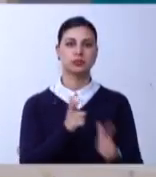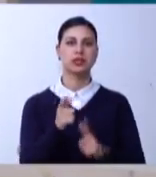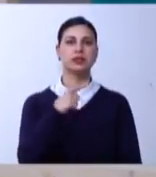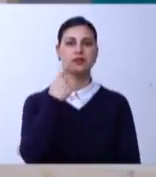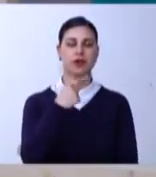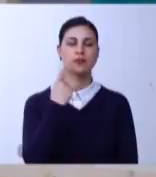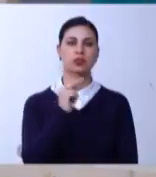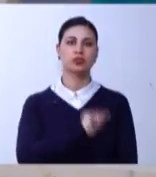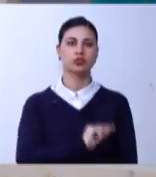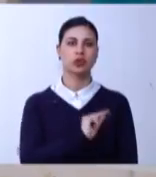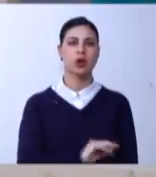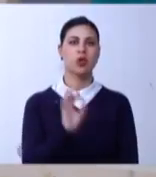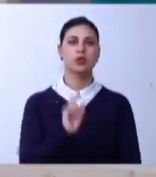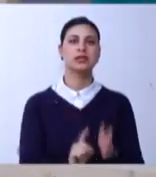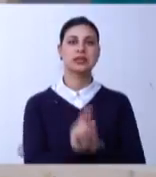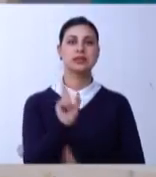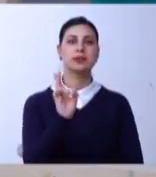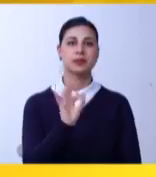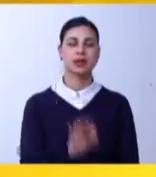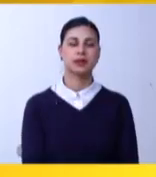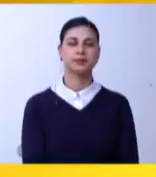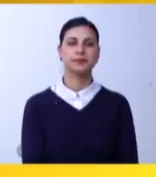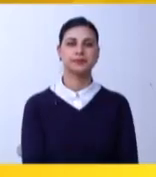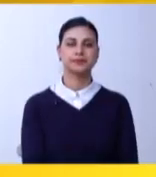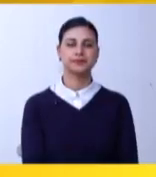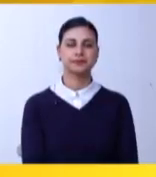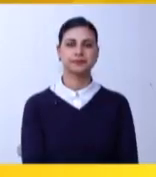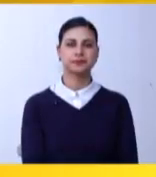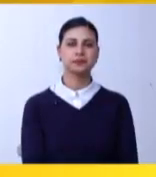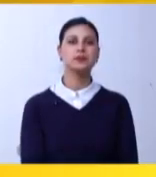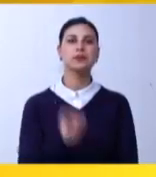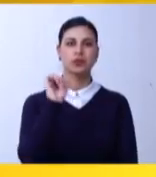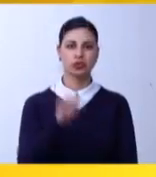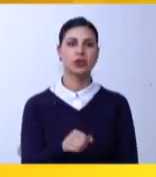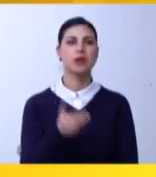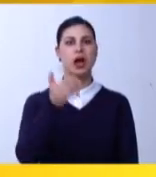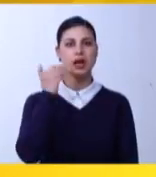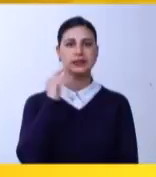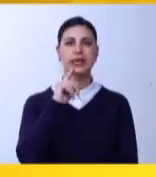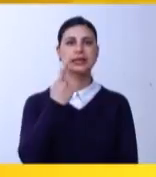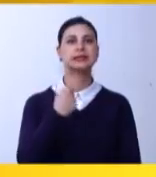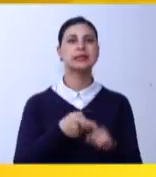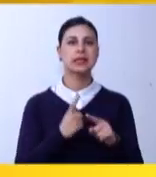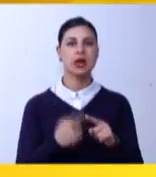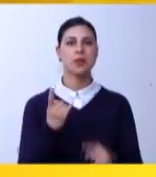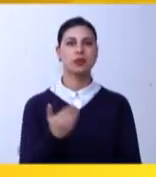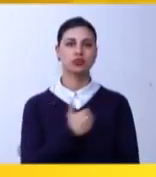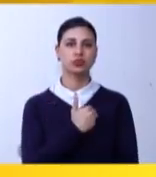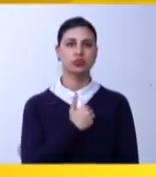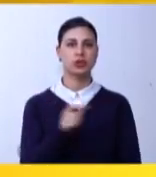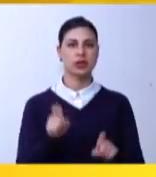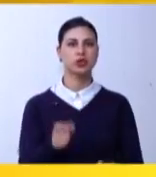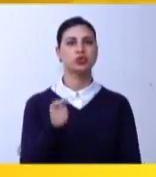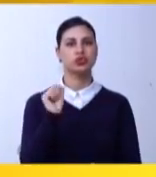უნარზე მუშაობის დასაწყებად, თუმცა ხშირად წლინახევრიდანაც შეიძლება უკვე მზად იყოს ბავშვი, ან